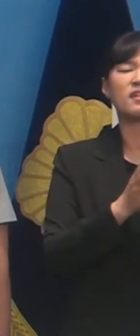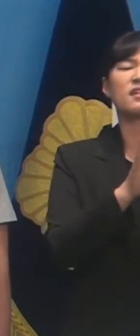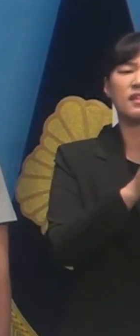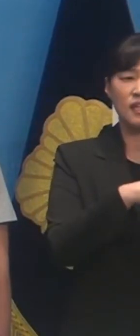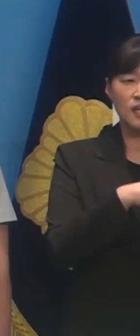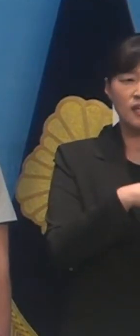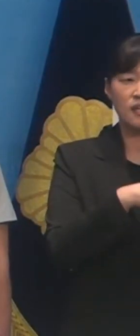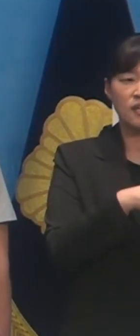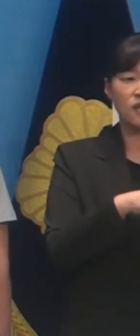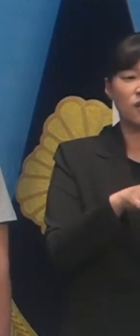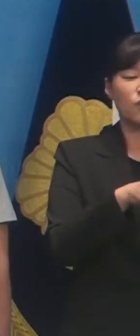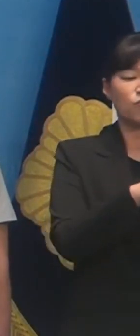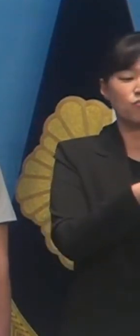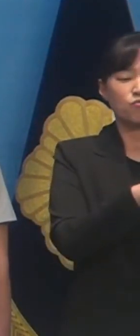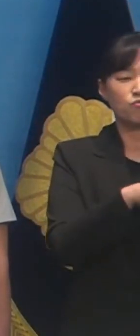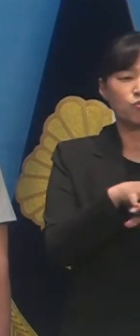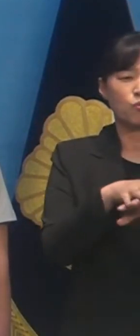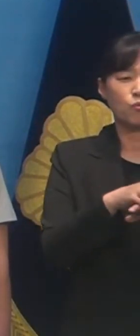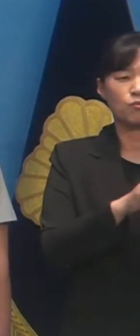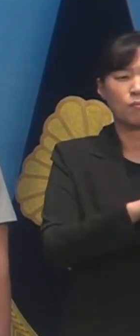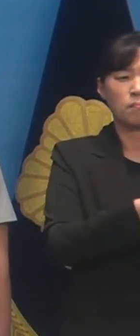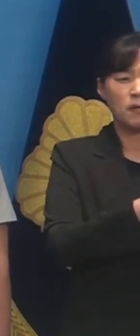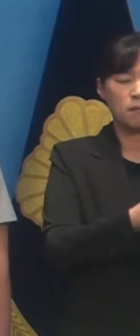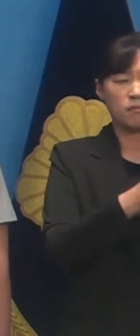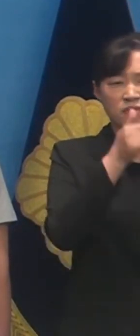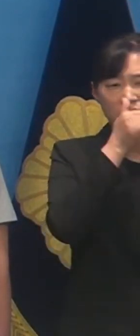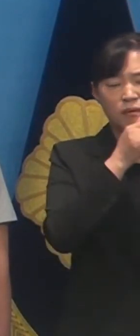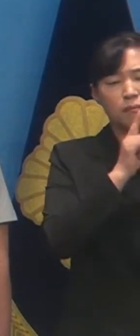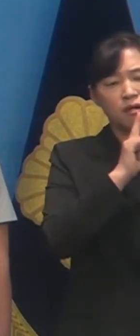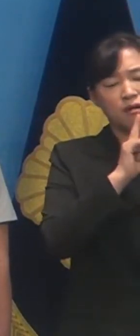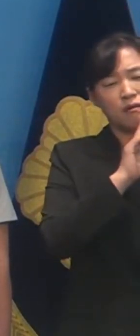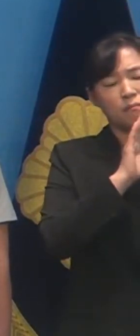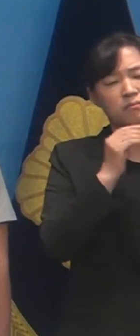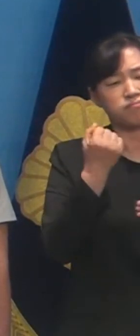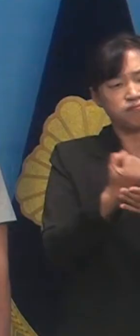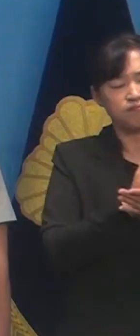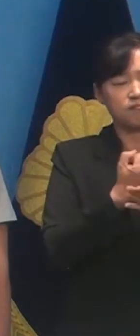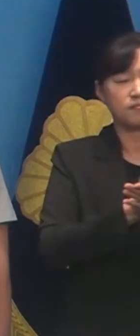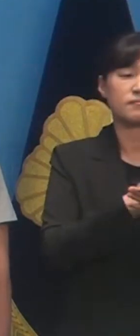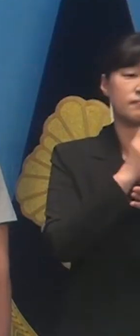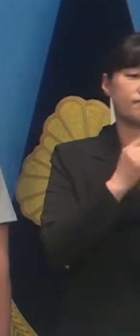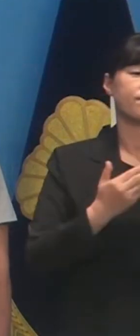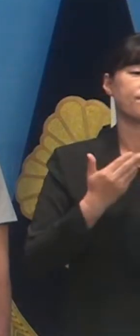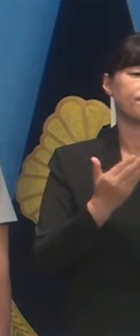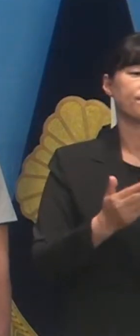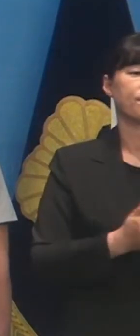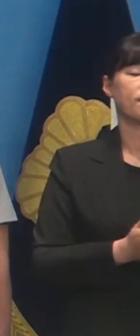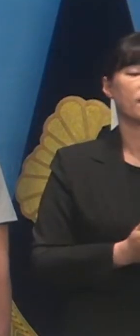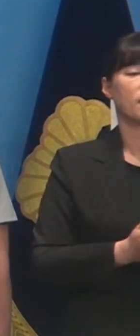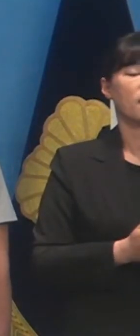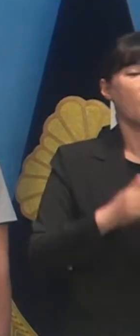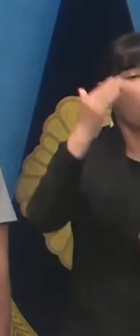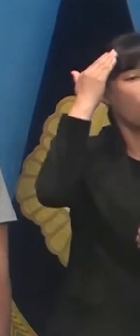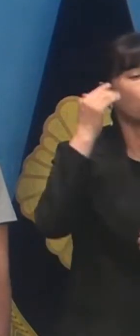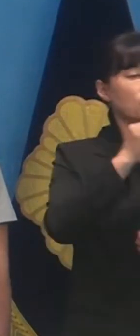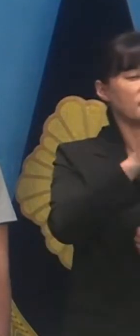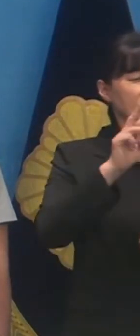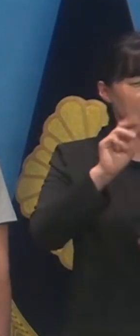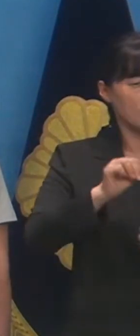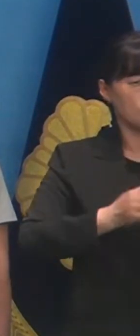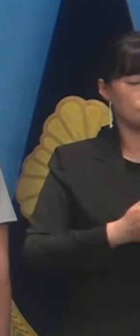시점에 구조조정 발표가 있었다라는 점 먼저 유감스럽게 생각한다는 말씀 드리고요. 사실 한국GM,